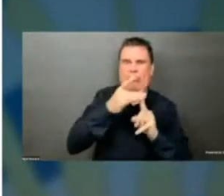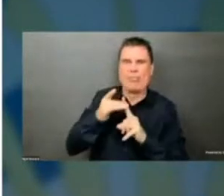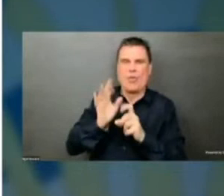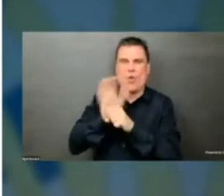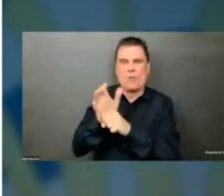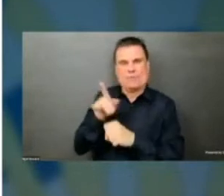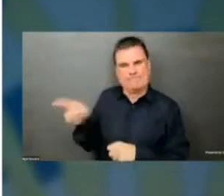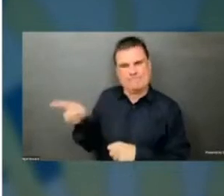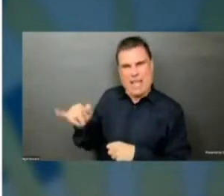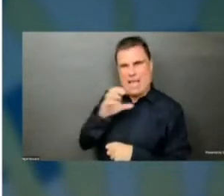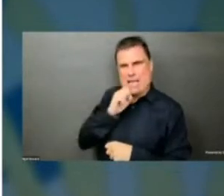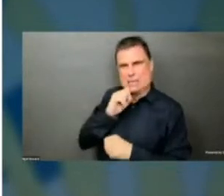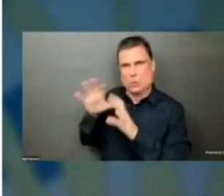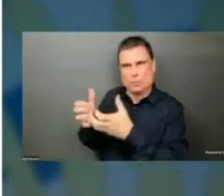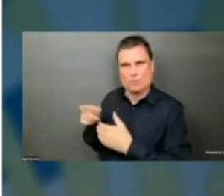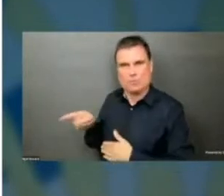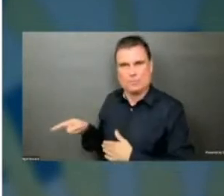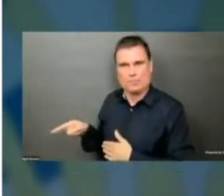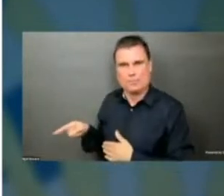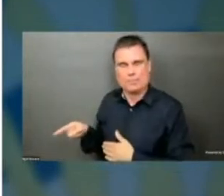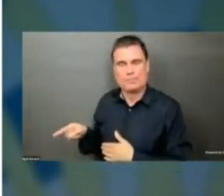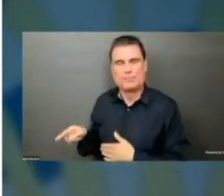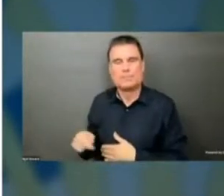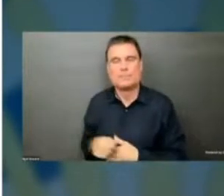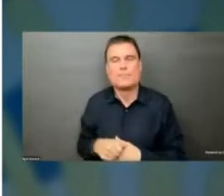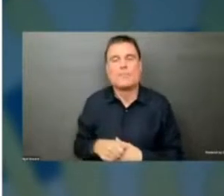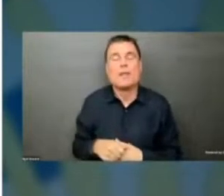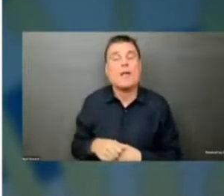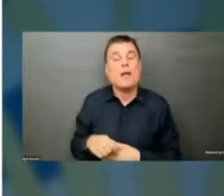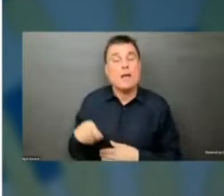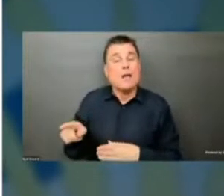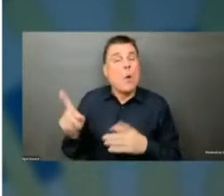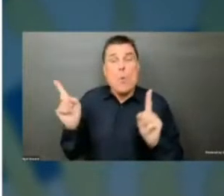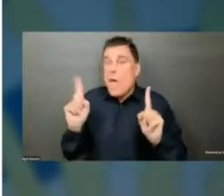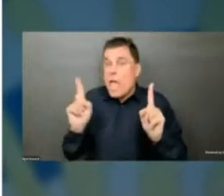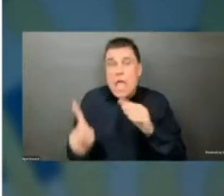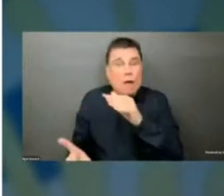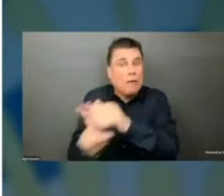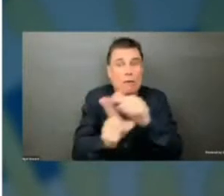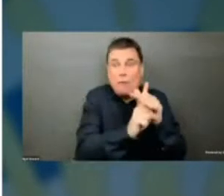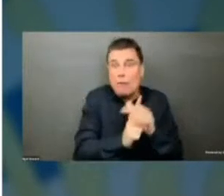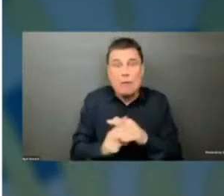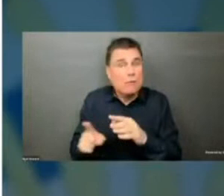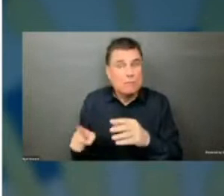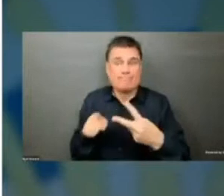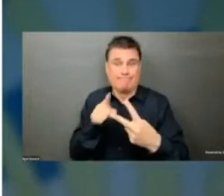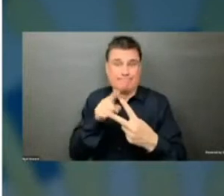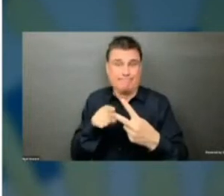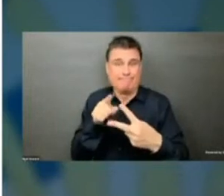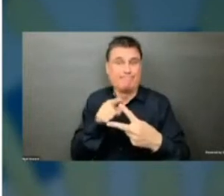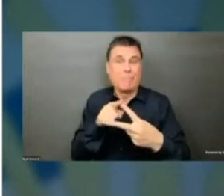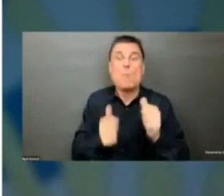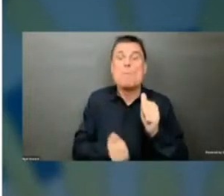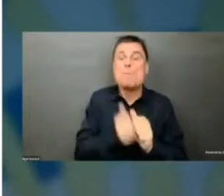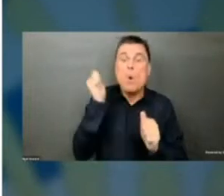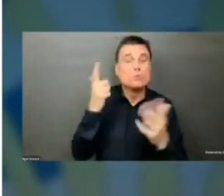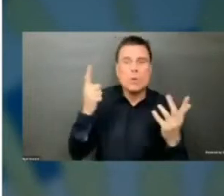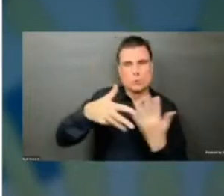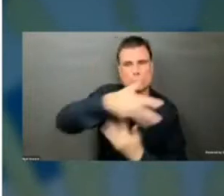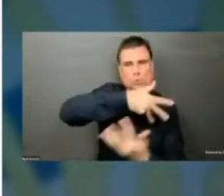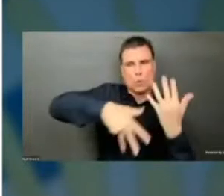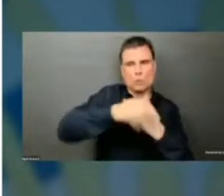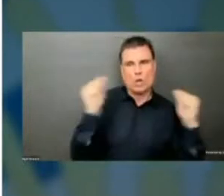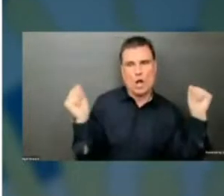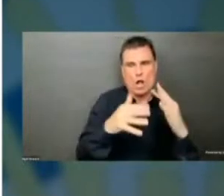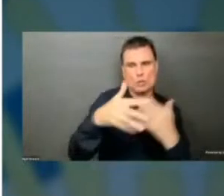个 seeing 是7 transmission 天的 events happening. 走势。 One is in social gatherings and interactions, and that tends to be in the younger age group. But